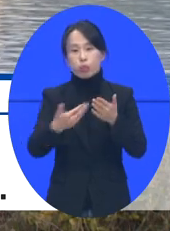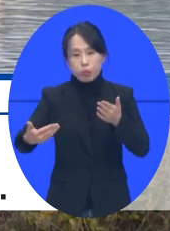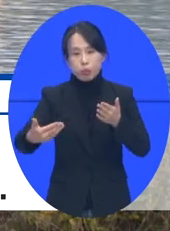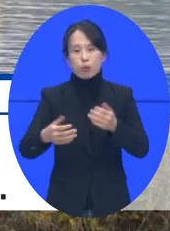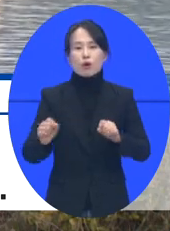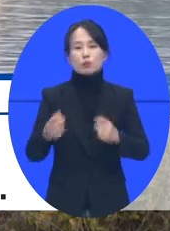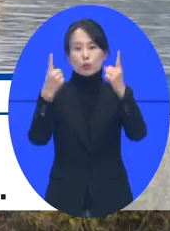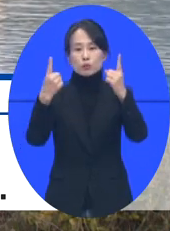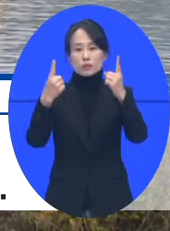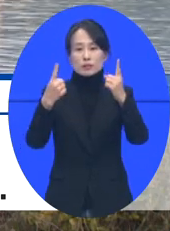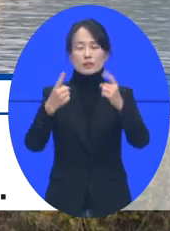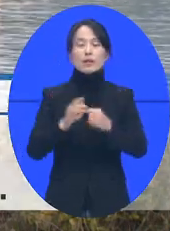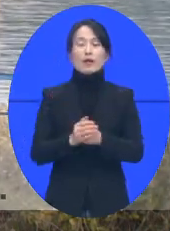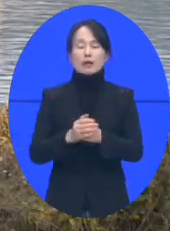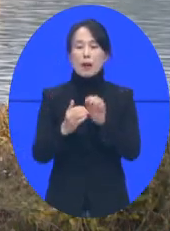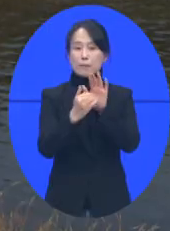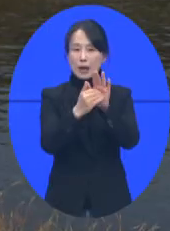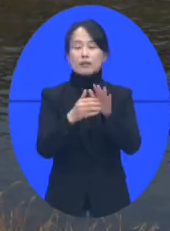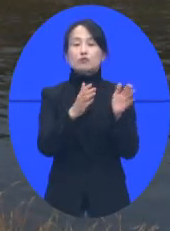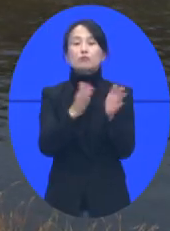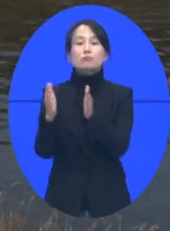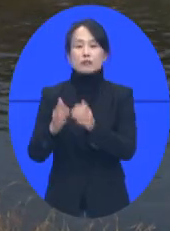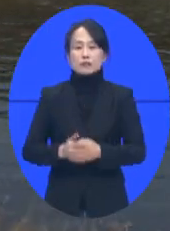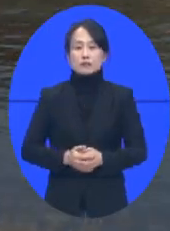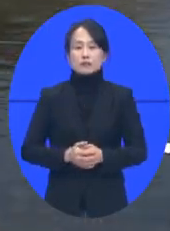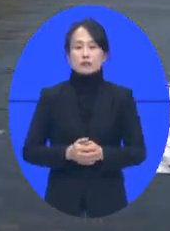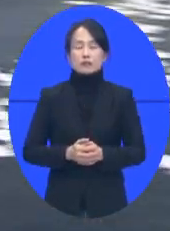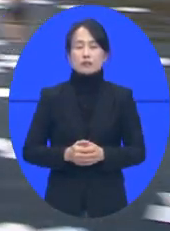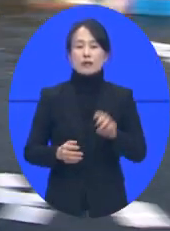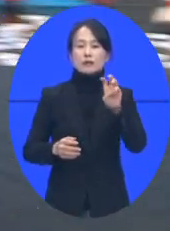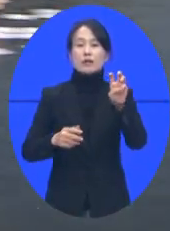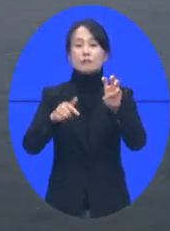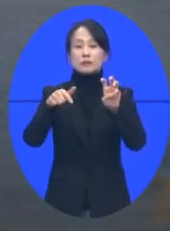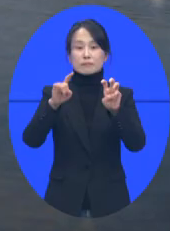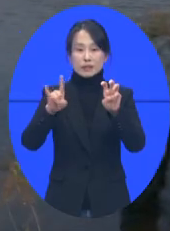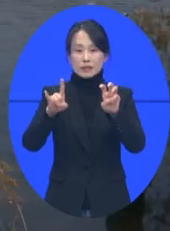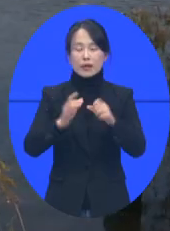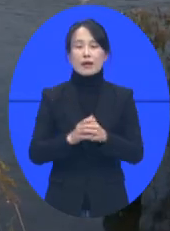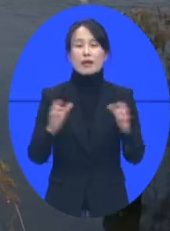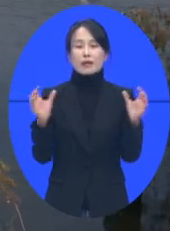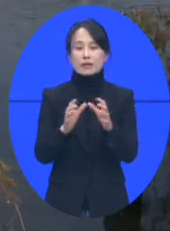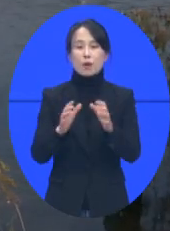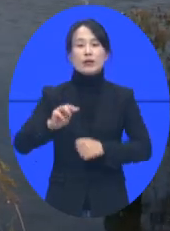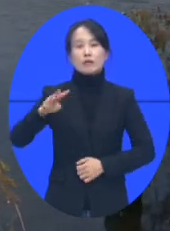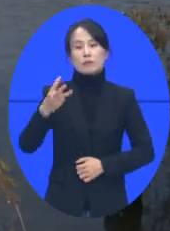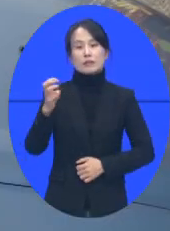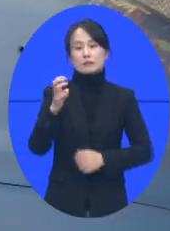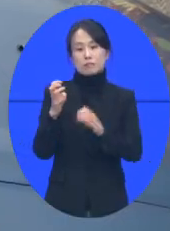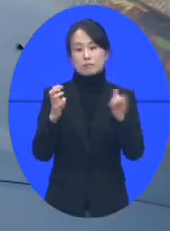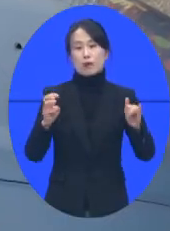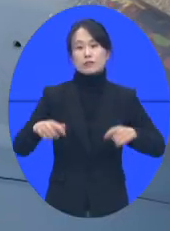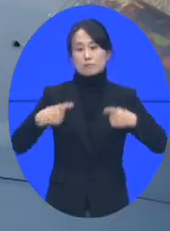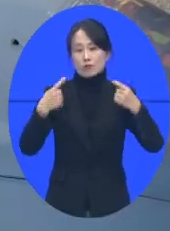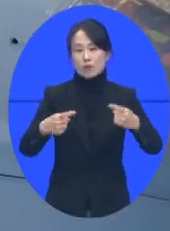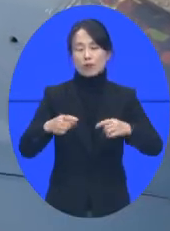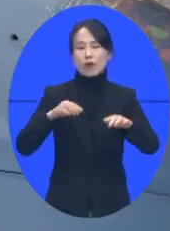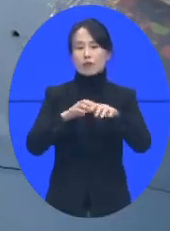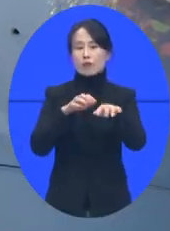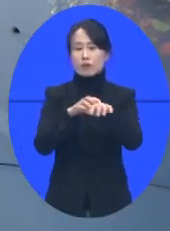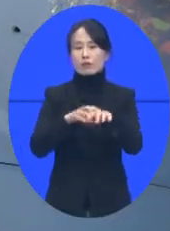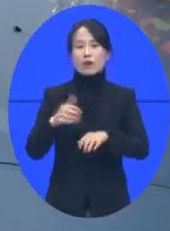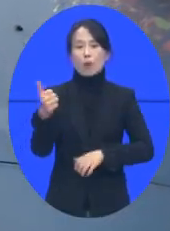다발적으로 발생한 상황에 대응하는 이번 훈련은 30개 민관 기관 약 330명이 참여해 50대가